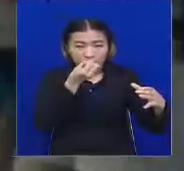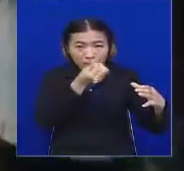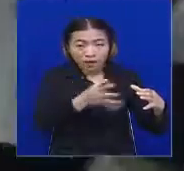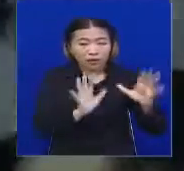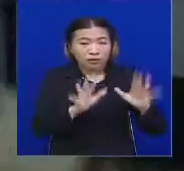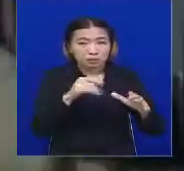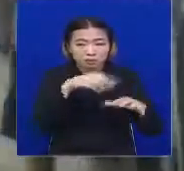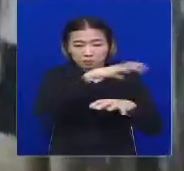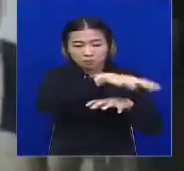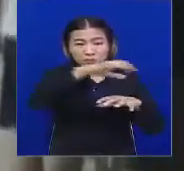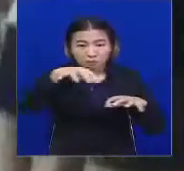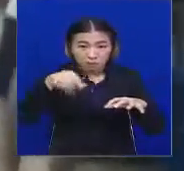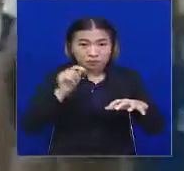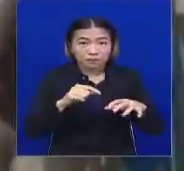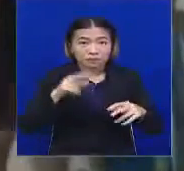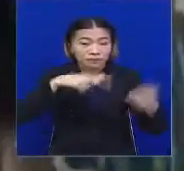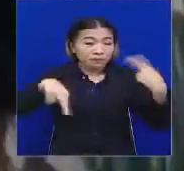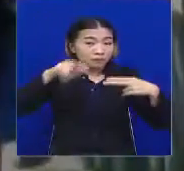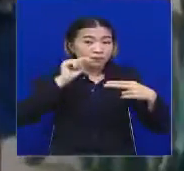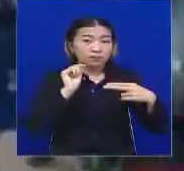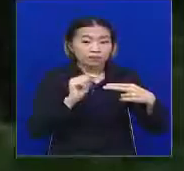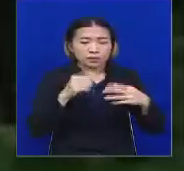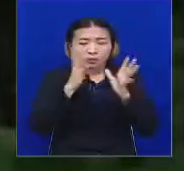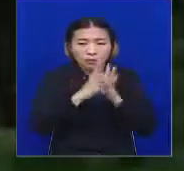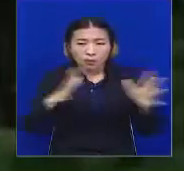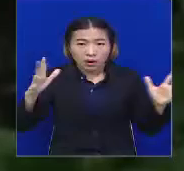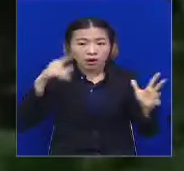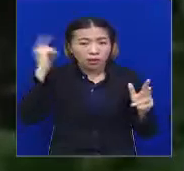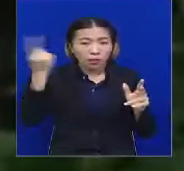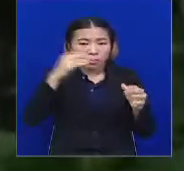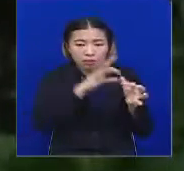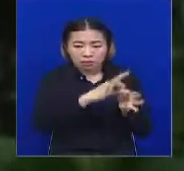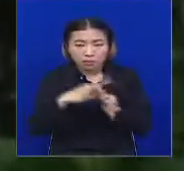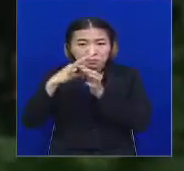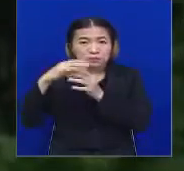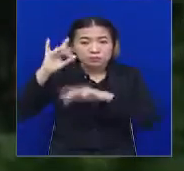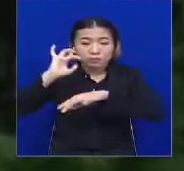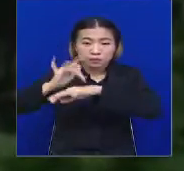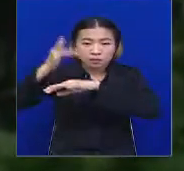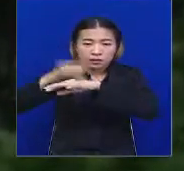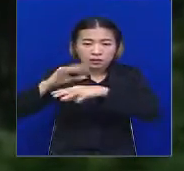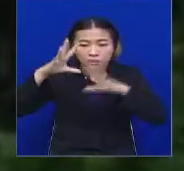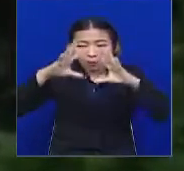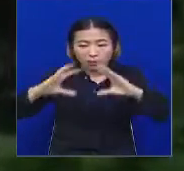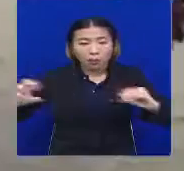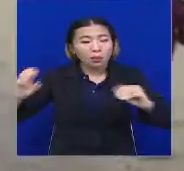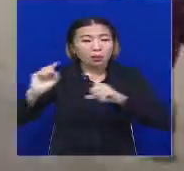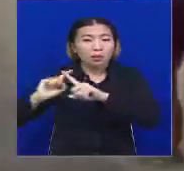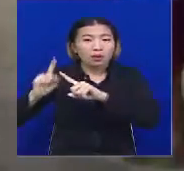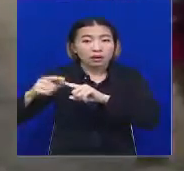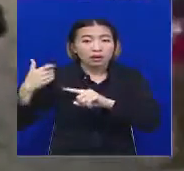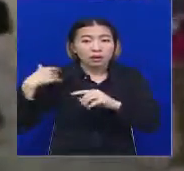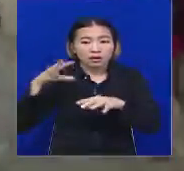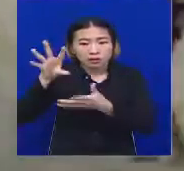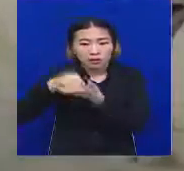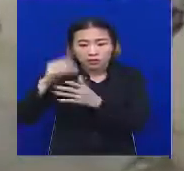พีจะรับไหวและจากจำนวนนักท่องเที่ยวที่มากเกินไปส่งผลต่อทรัพยากรธรรมชาติที่ถูกใช้อย่างสิ้นเปลืองเช่นการเก็บ